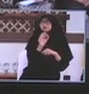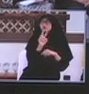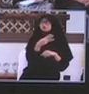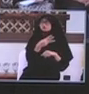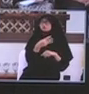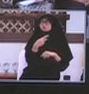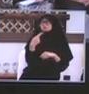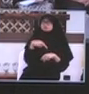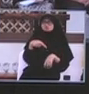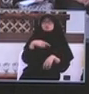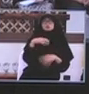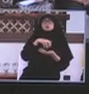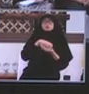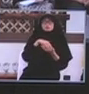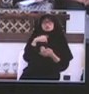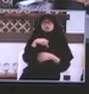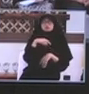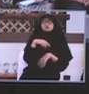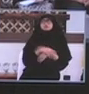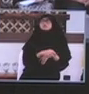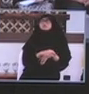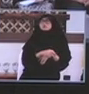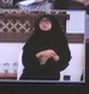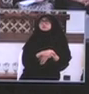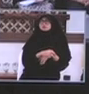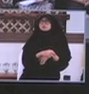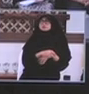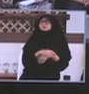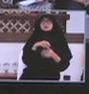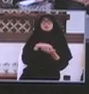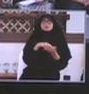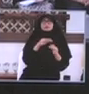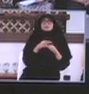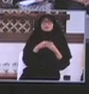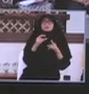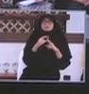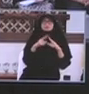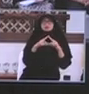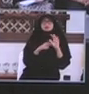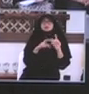tempat saya, di tempatnya Ibu Bupati, Ibu Bupati dan Pak Gubernur, namanya